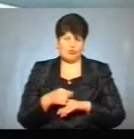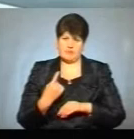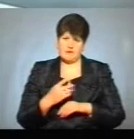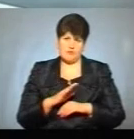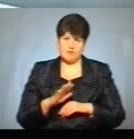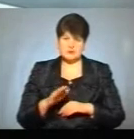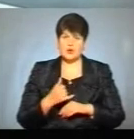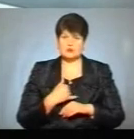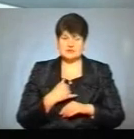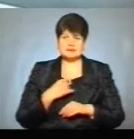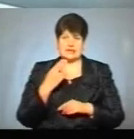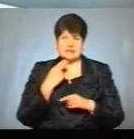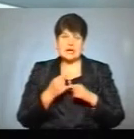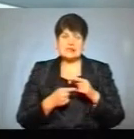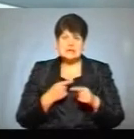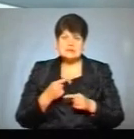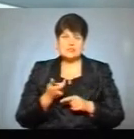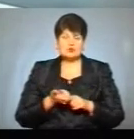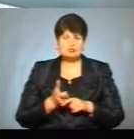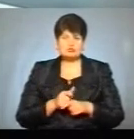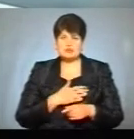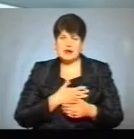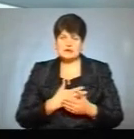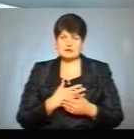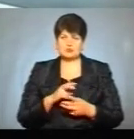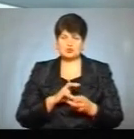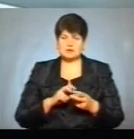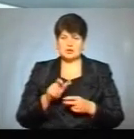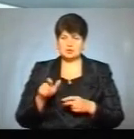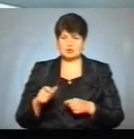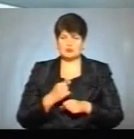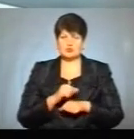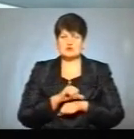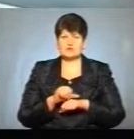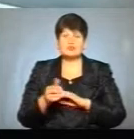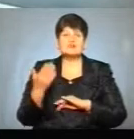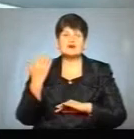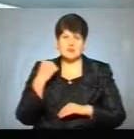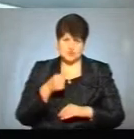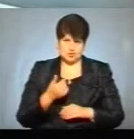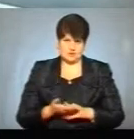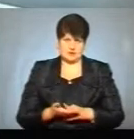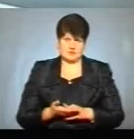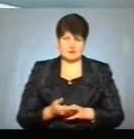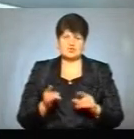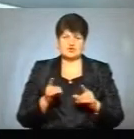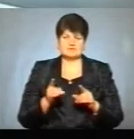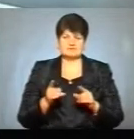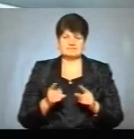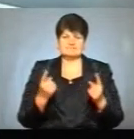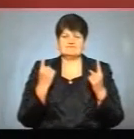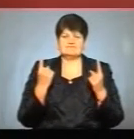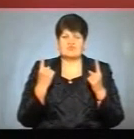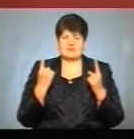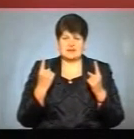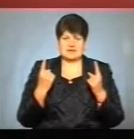але в нас традиційно дуже активно люди шукали роботу за кордоном ще й попередні роки. Тобто, щоб такий різкий був сказати,